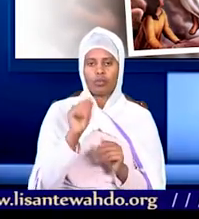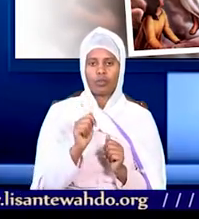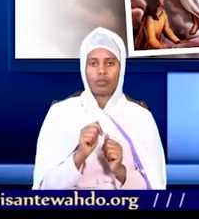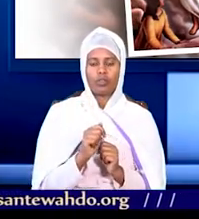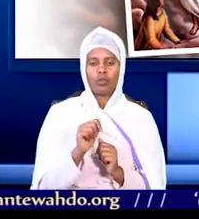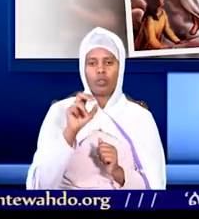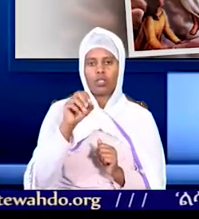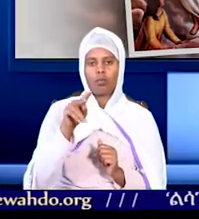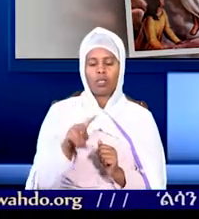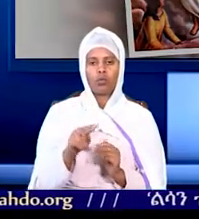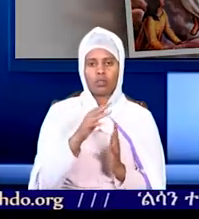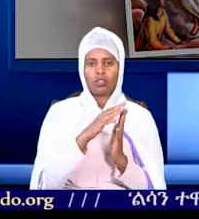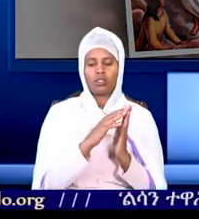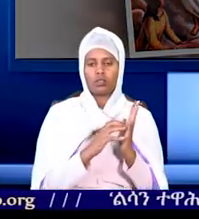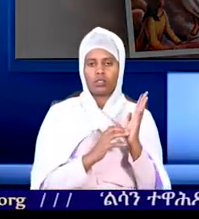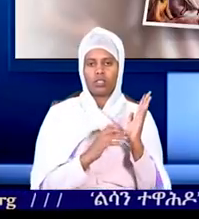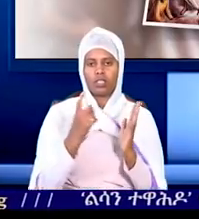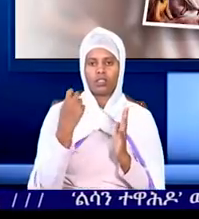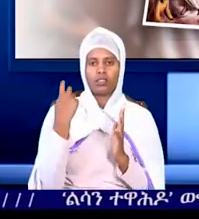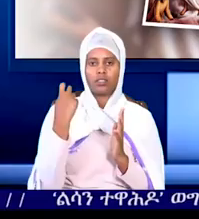ኸለዉ ወንጀላዊ ማቴዎስ